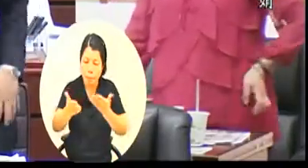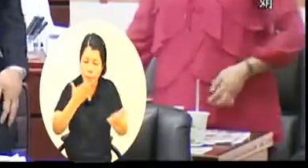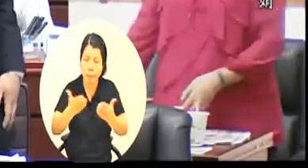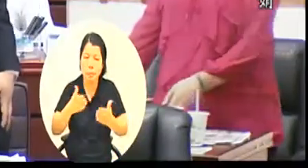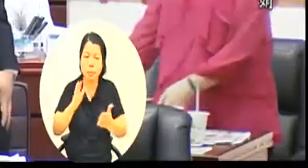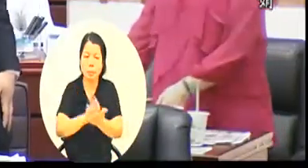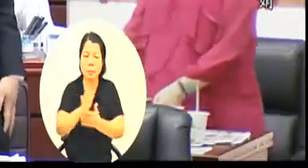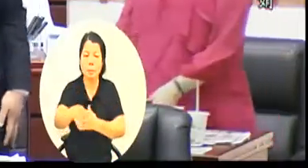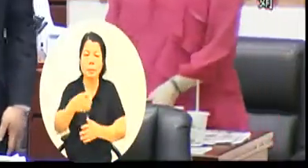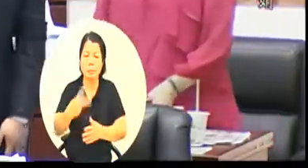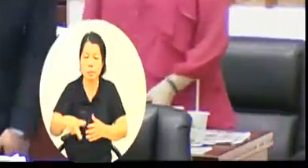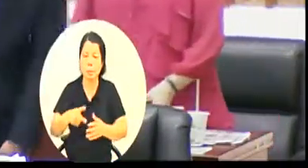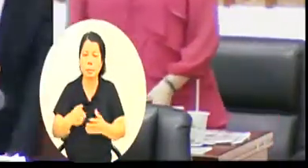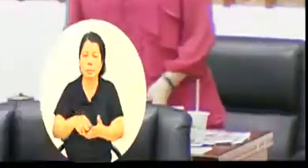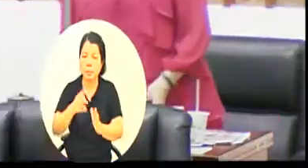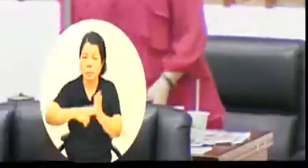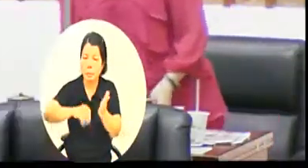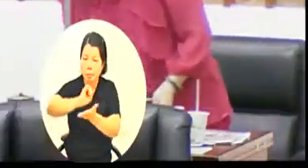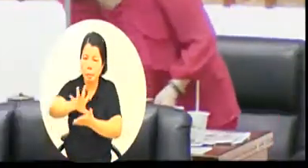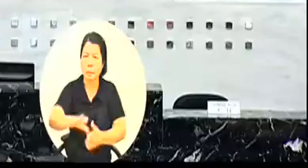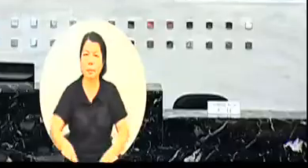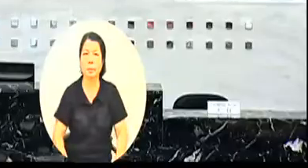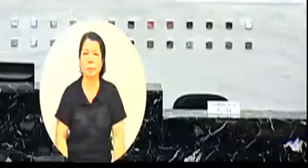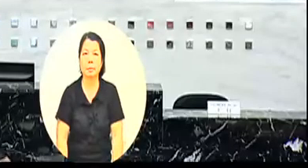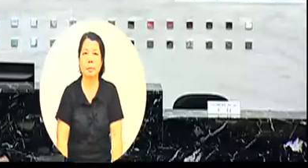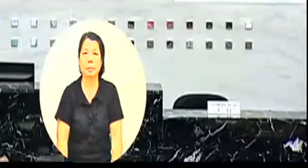后续该怎么处理。